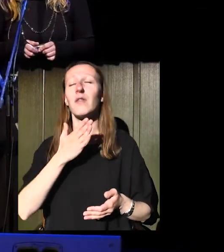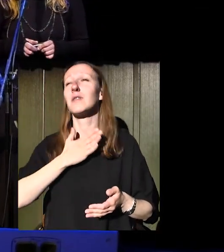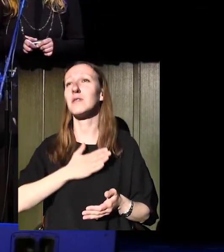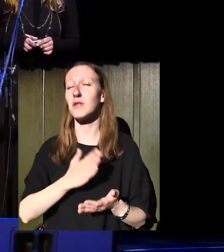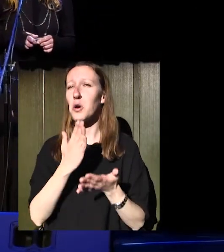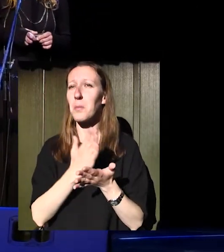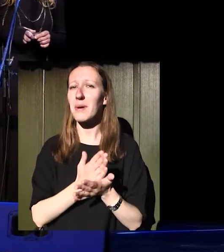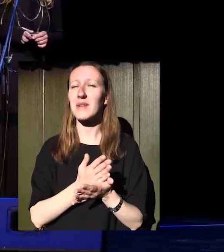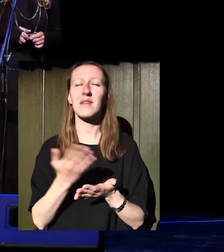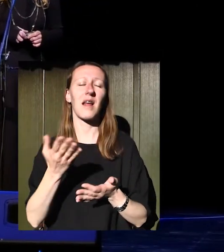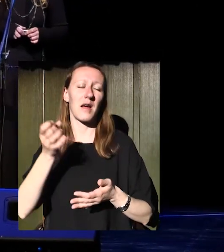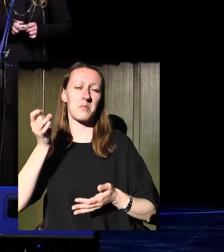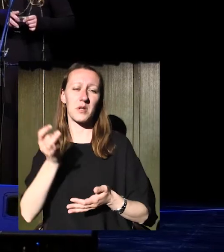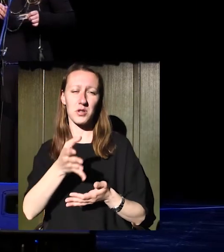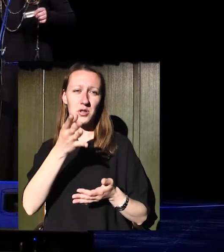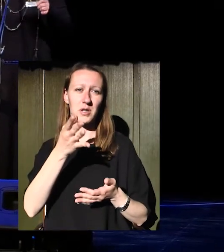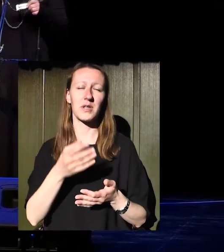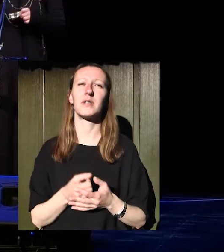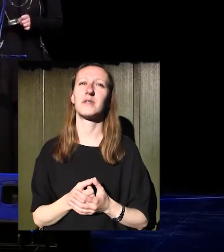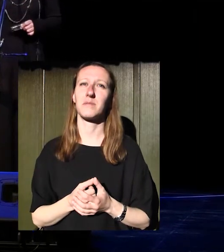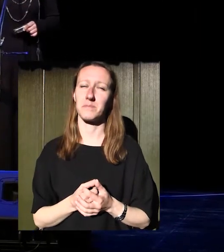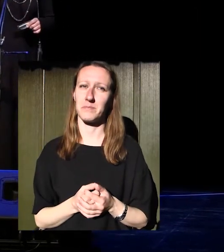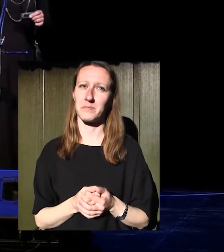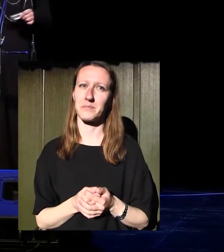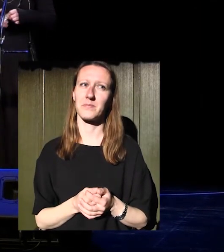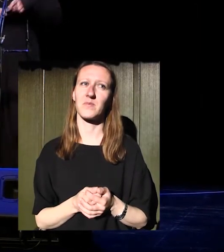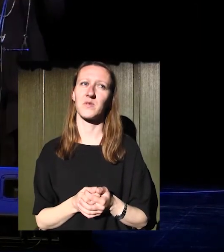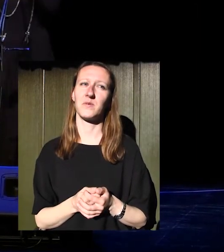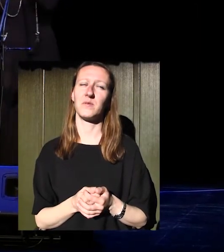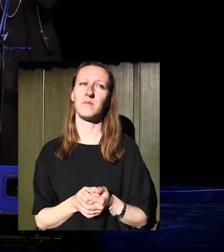čovjek htio biti najbrži.